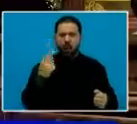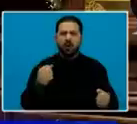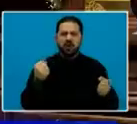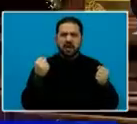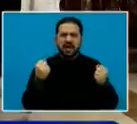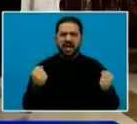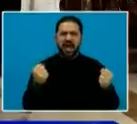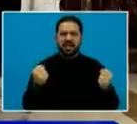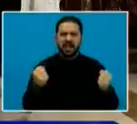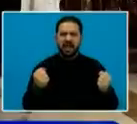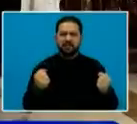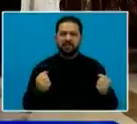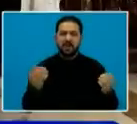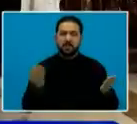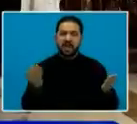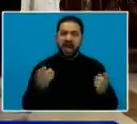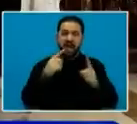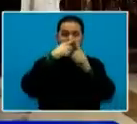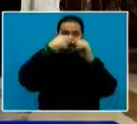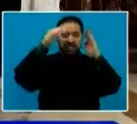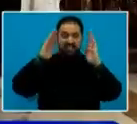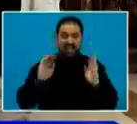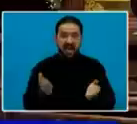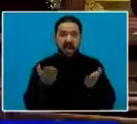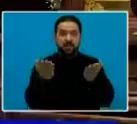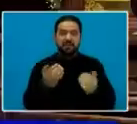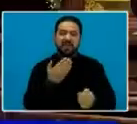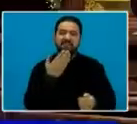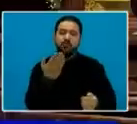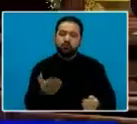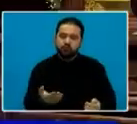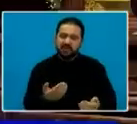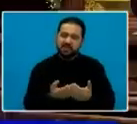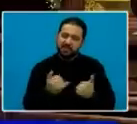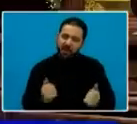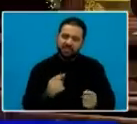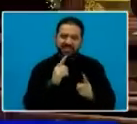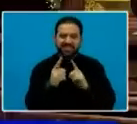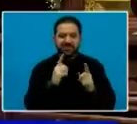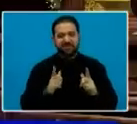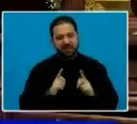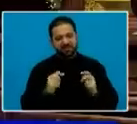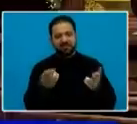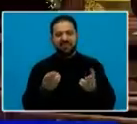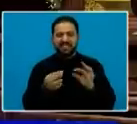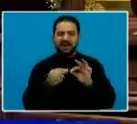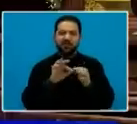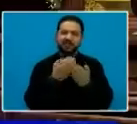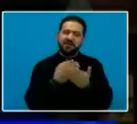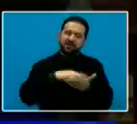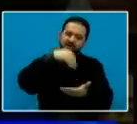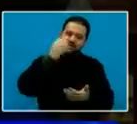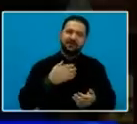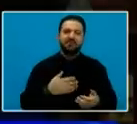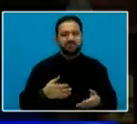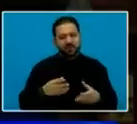așa, destul de consistent pe care biserica l-a primit. Vă mulțumesc pentru această discuție și vă aștept și altă dată la Cuvânt pentru